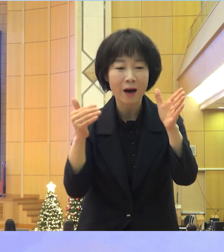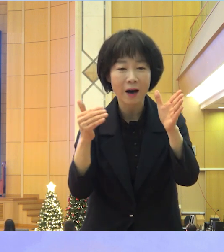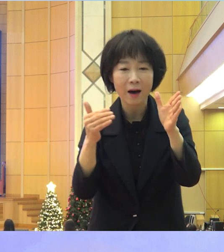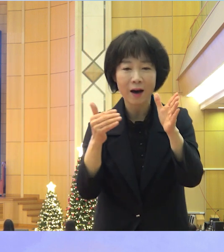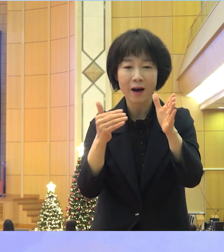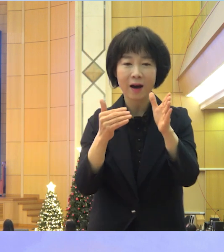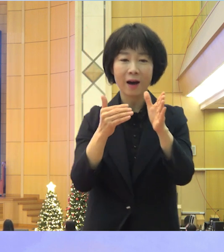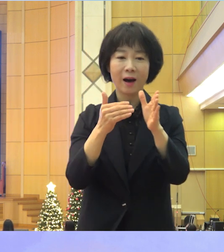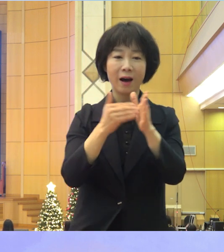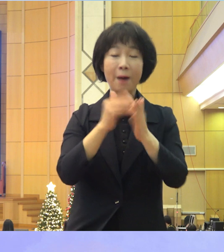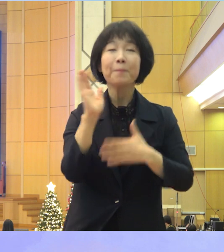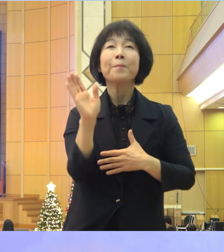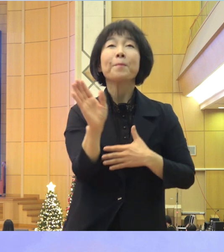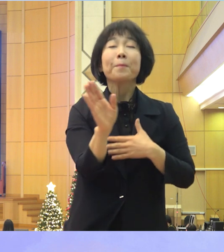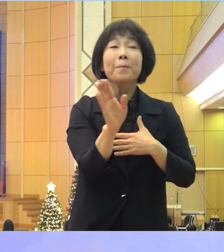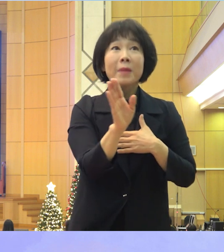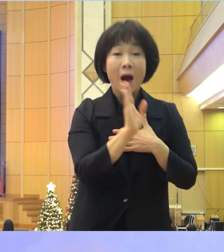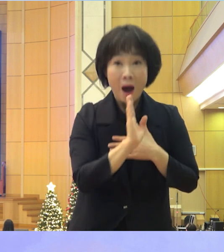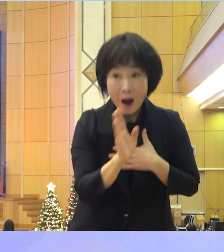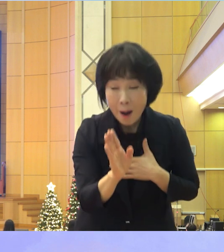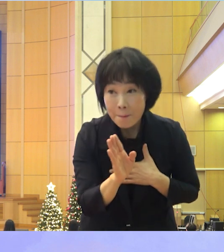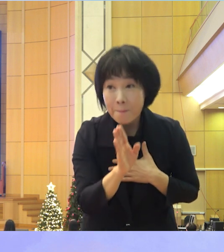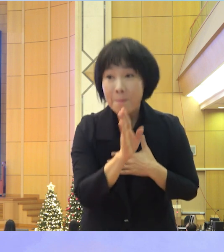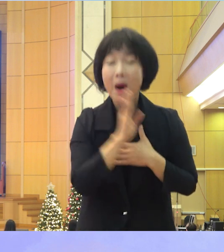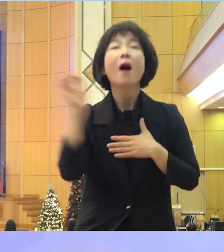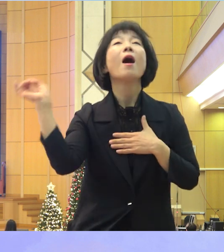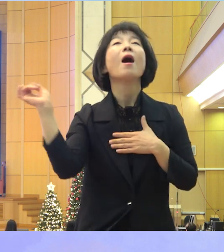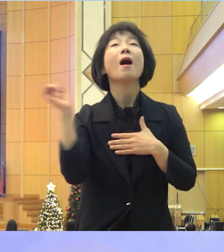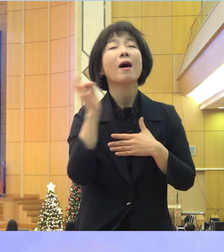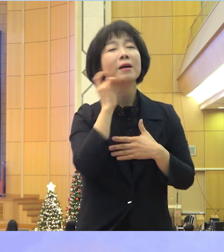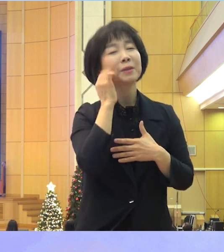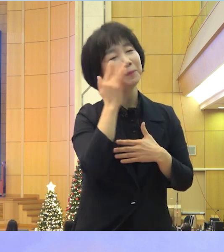드러내도 참 아름다워라. 참